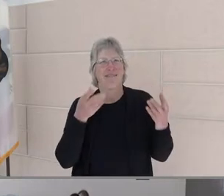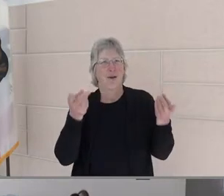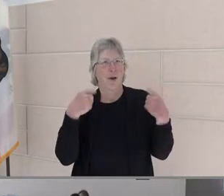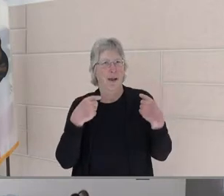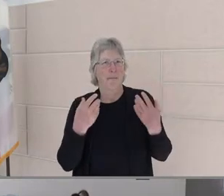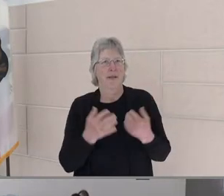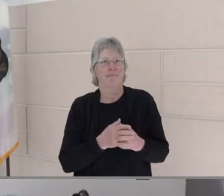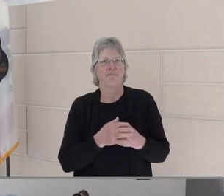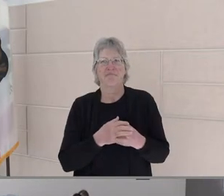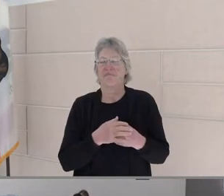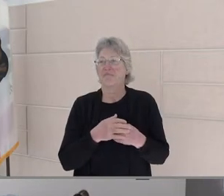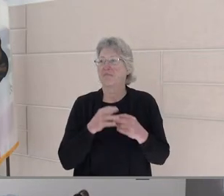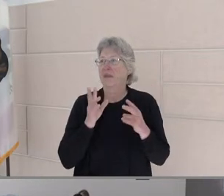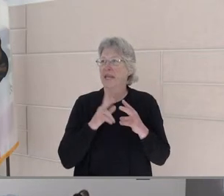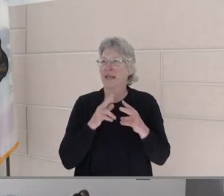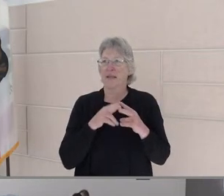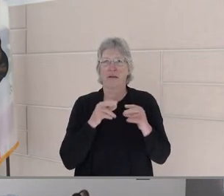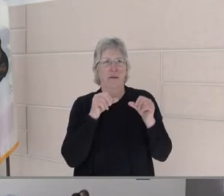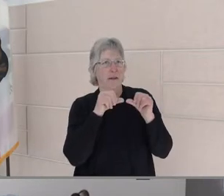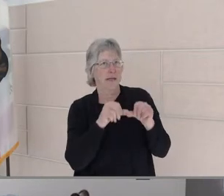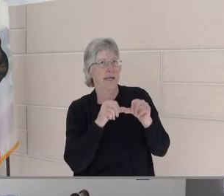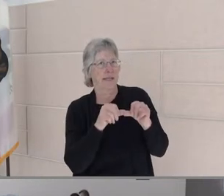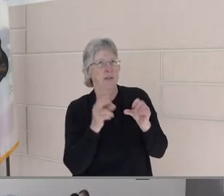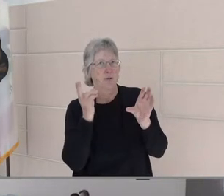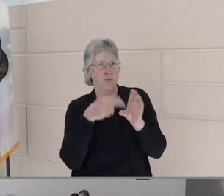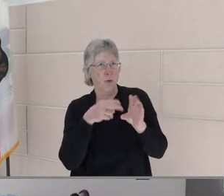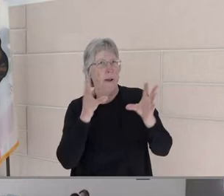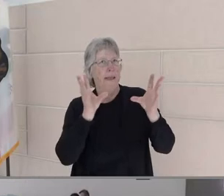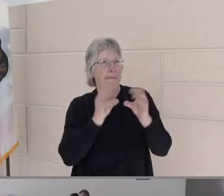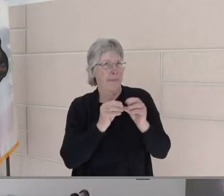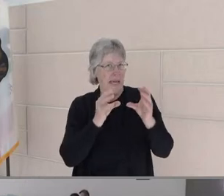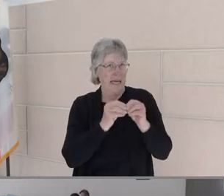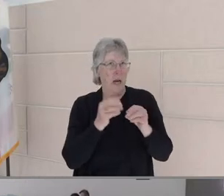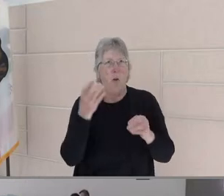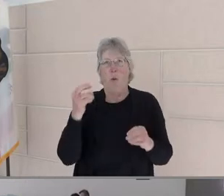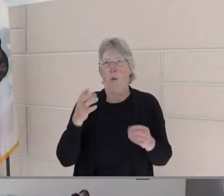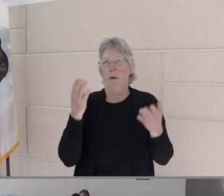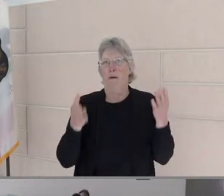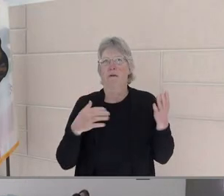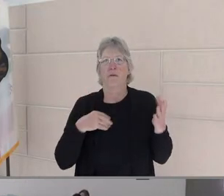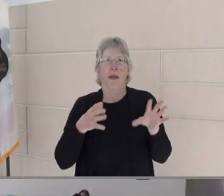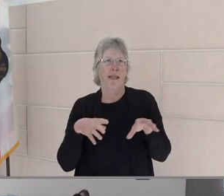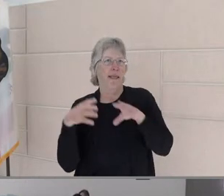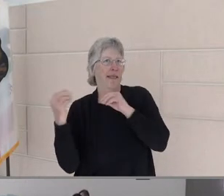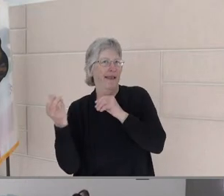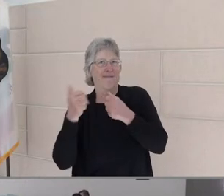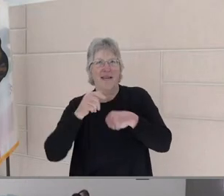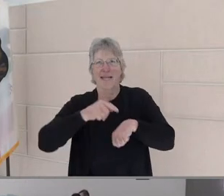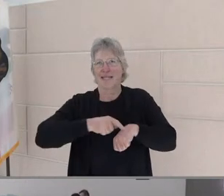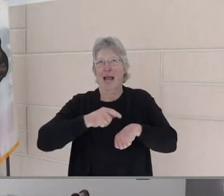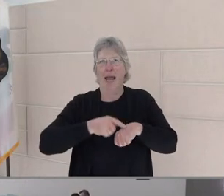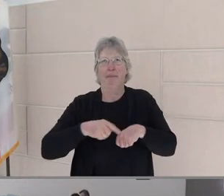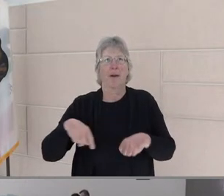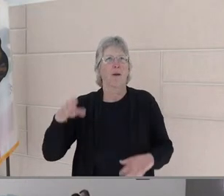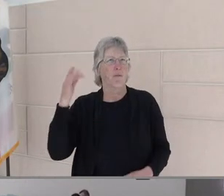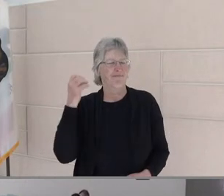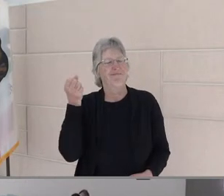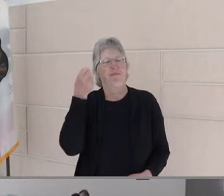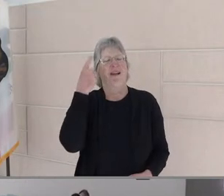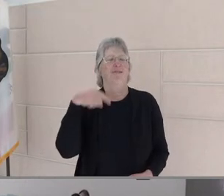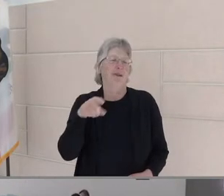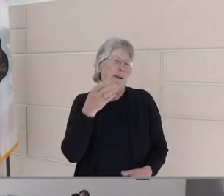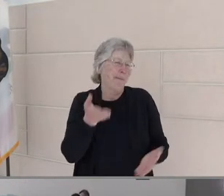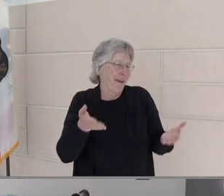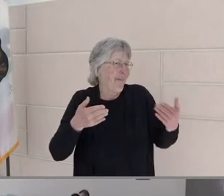សូមអរគុណដែលបានចូលរួមបាទនាងចង់ចូលរួមក៏អាចនៅអង្គុយស្ដាប់បន្តឬក៏ចង់ចាកចេញក៏